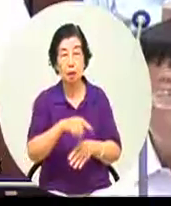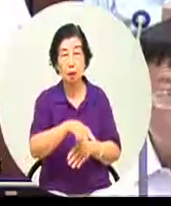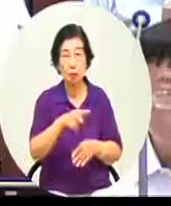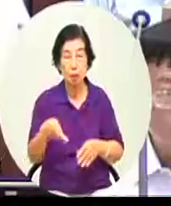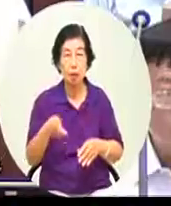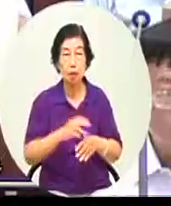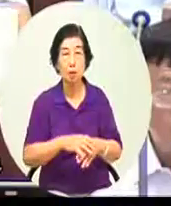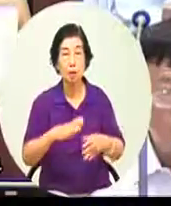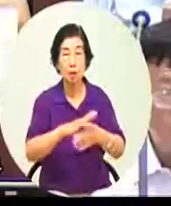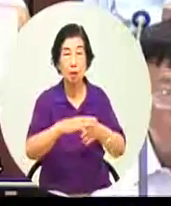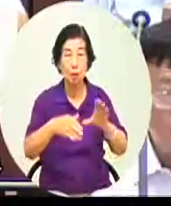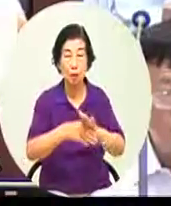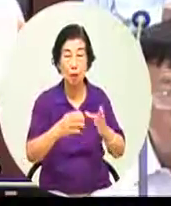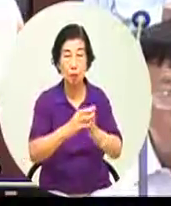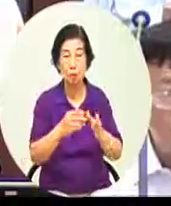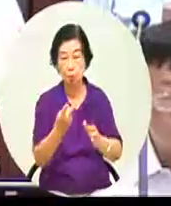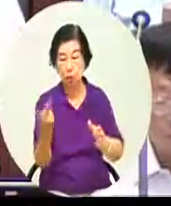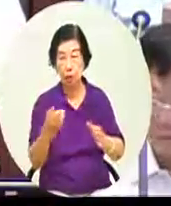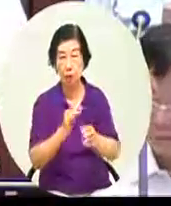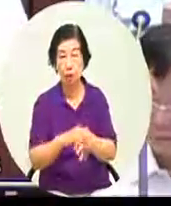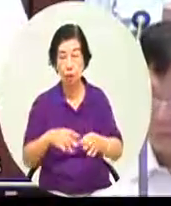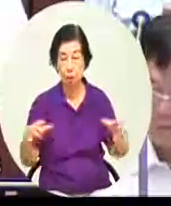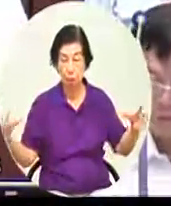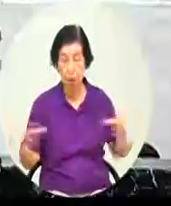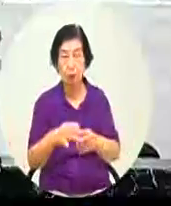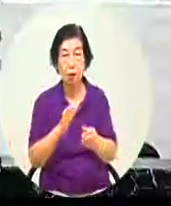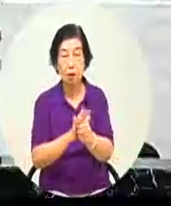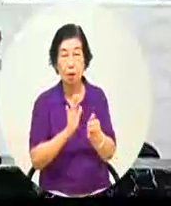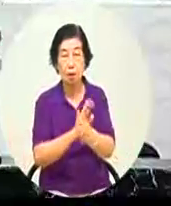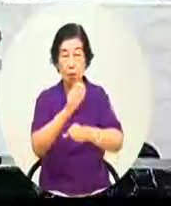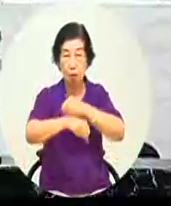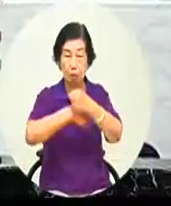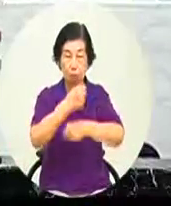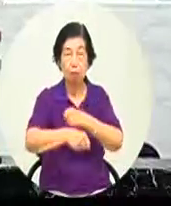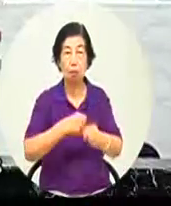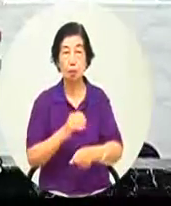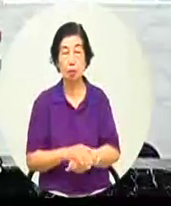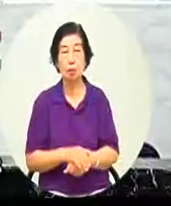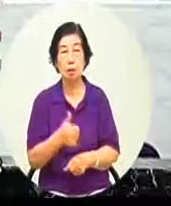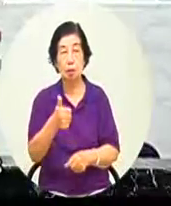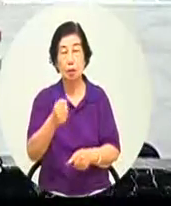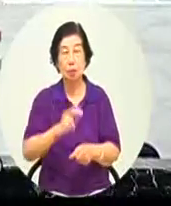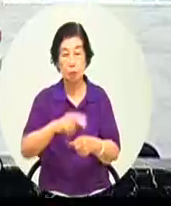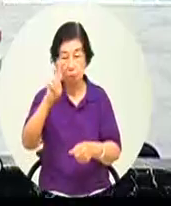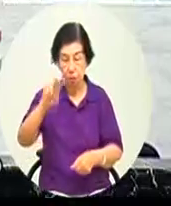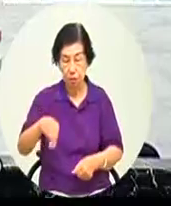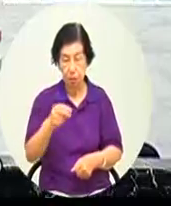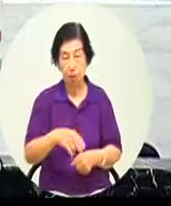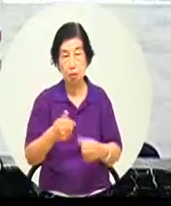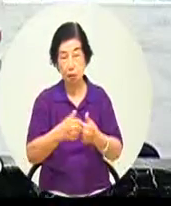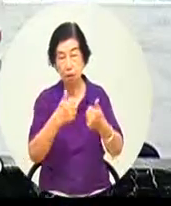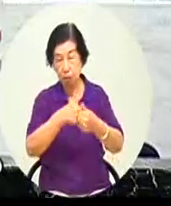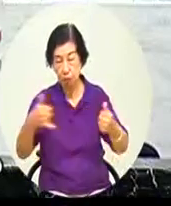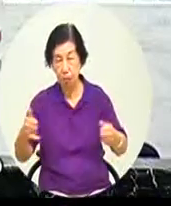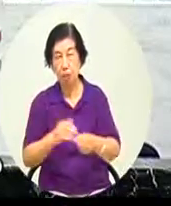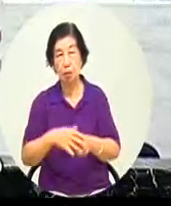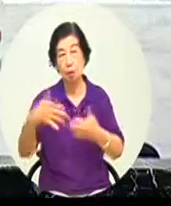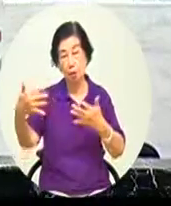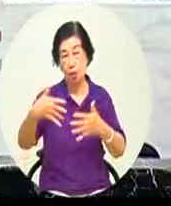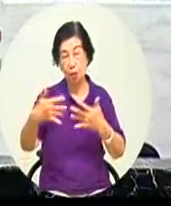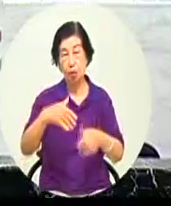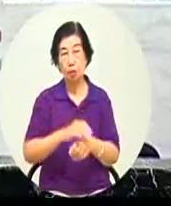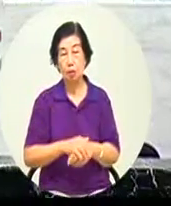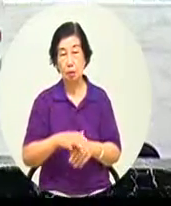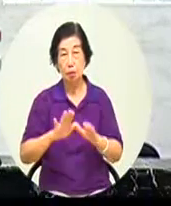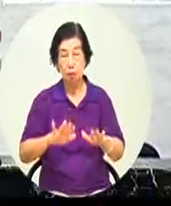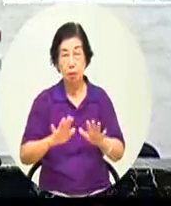我们一起来推动。好，谢谢。 好，谢谢刘议员的质询哈。再过来是许慧玉，许议员